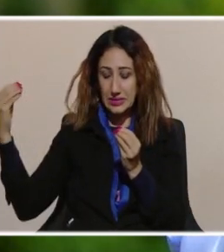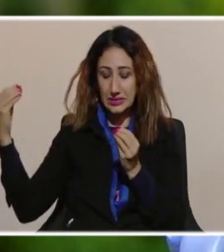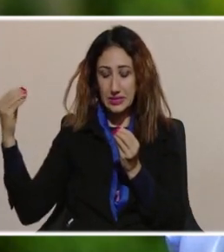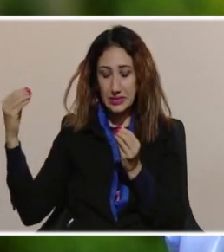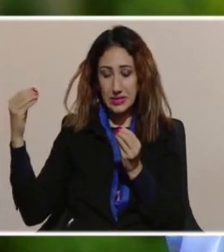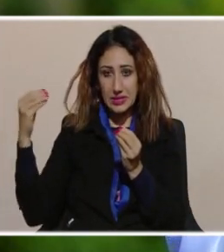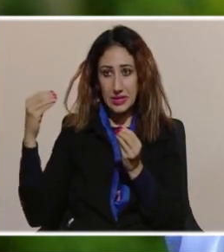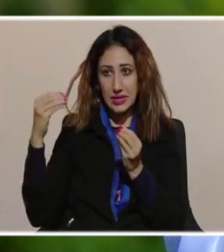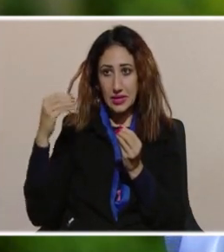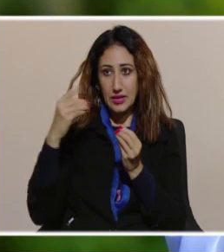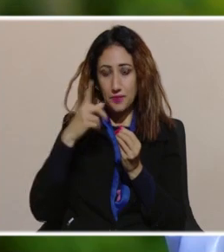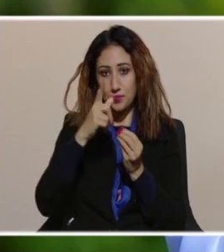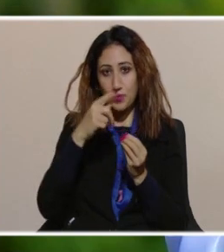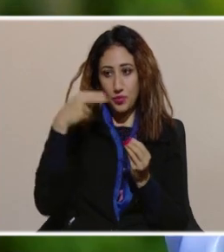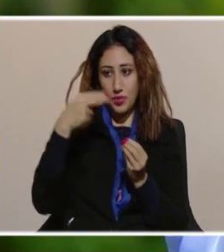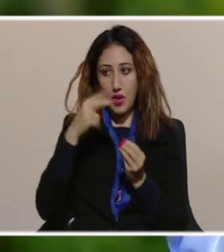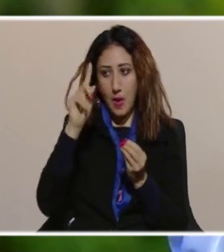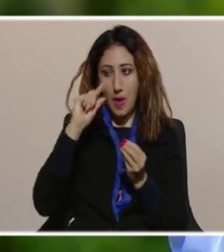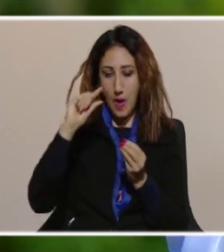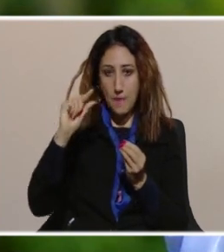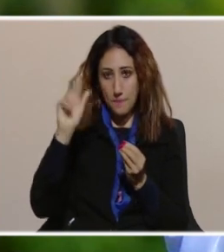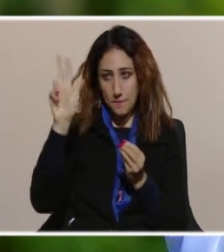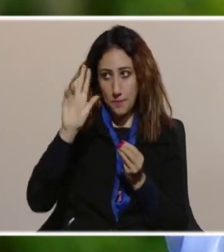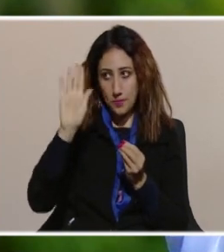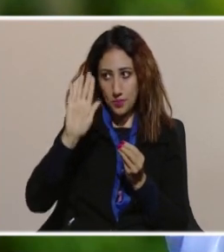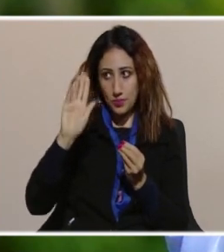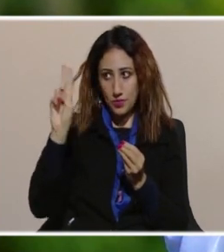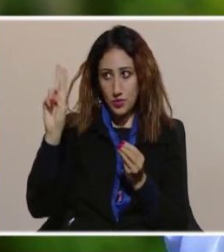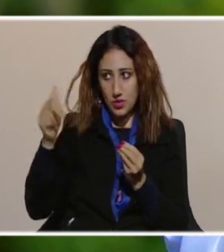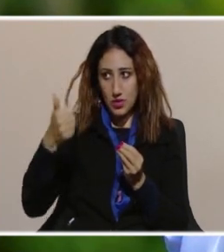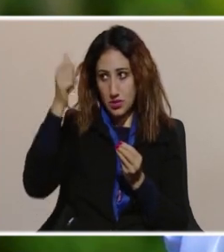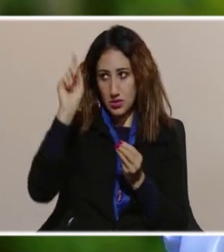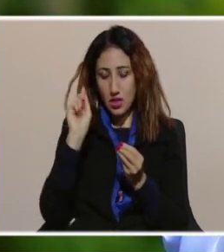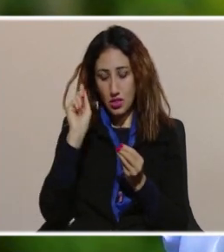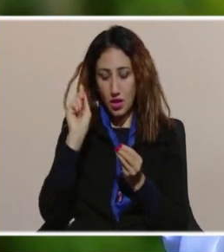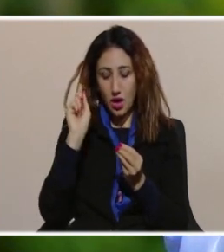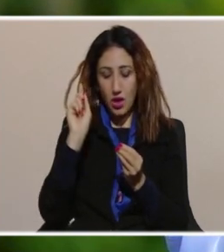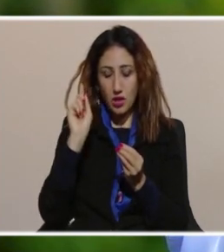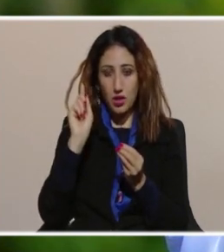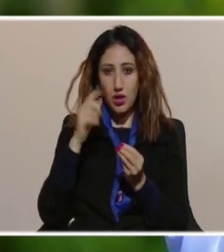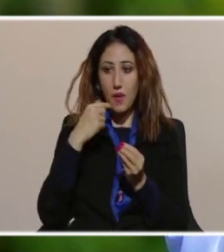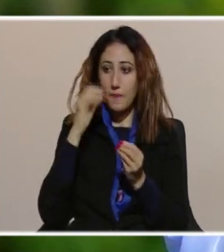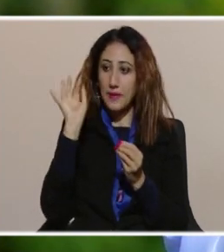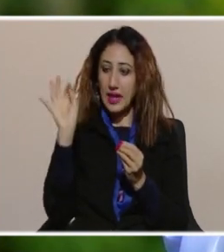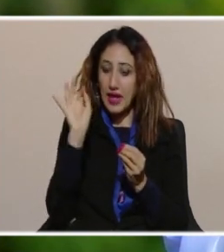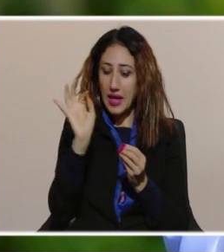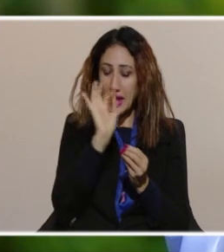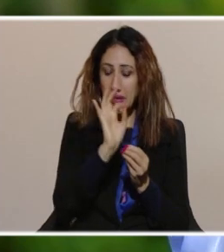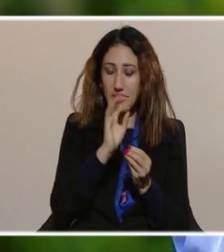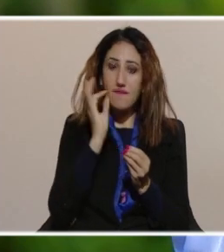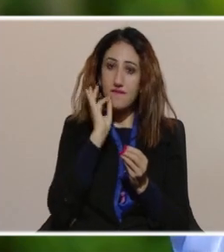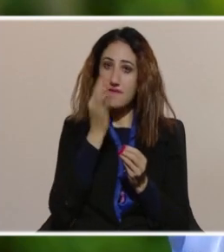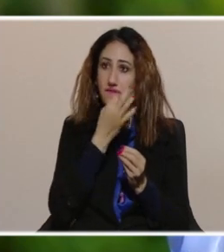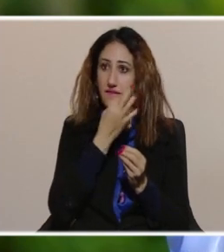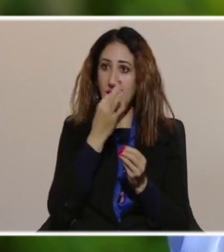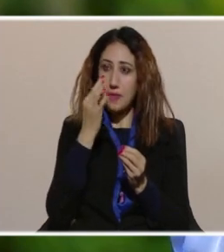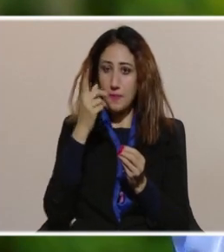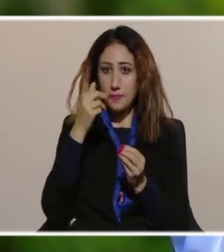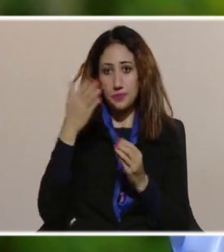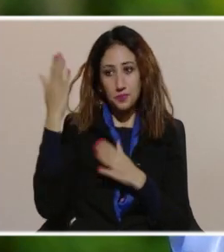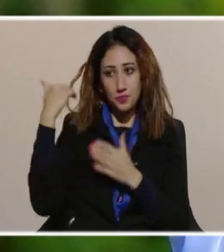وبدأت الحلقة بعبد الستار في دم الغزال، وده في يعني كذا ماستر سين، ويمكن فينالة الفيلم كمان